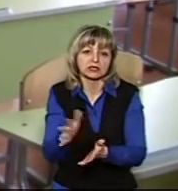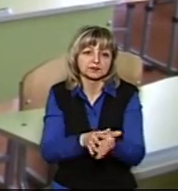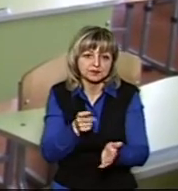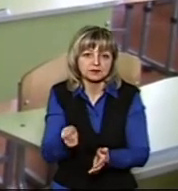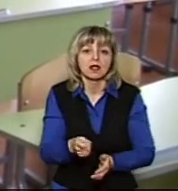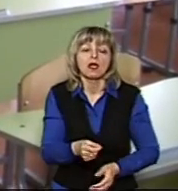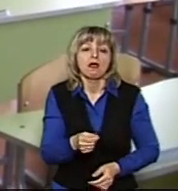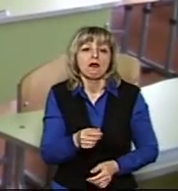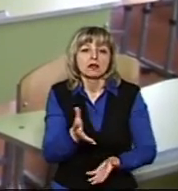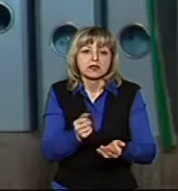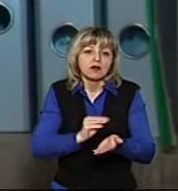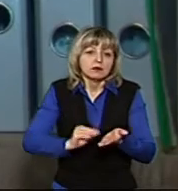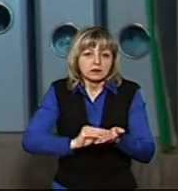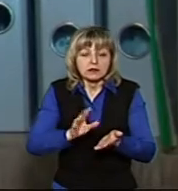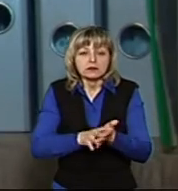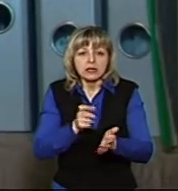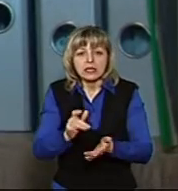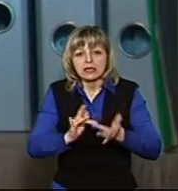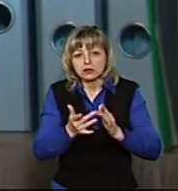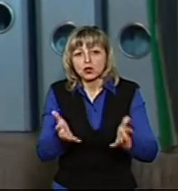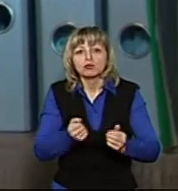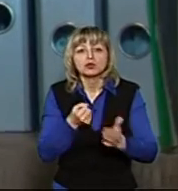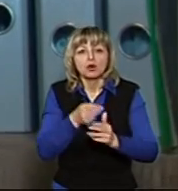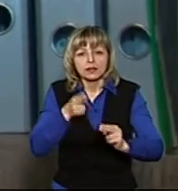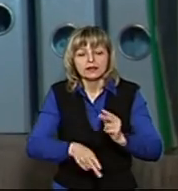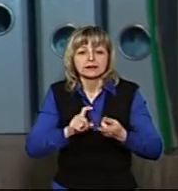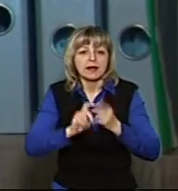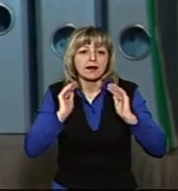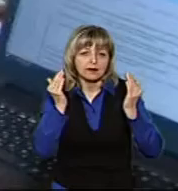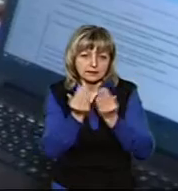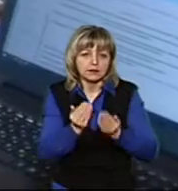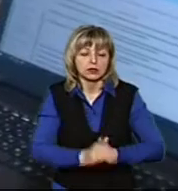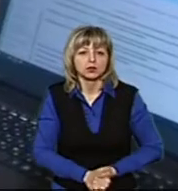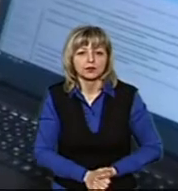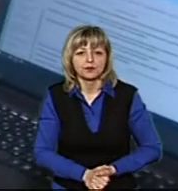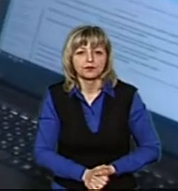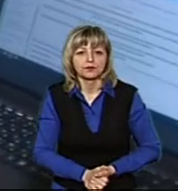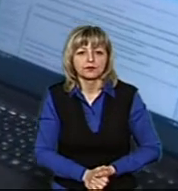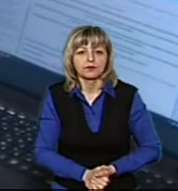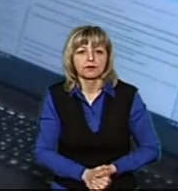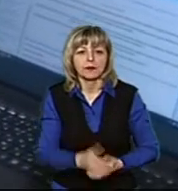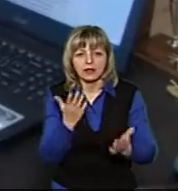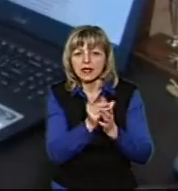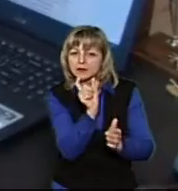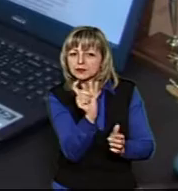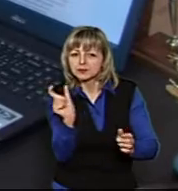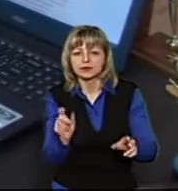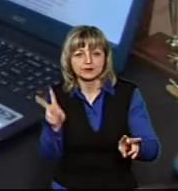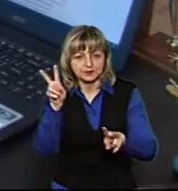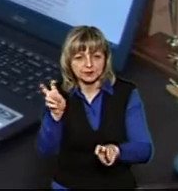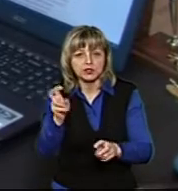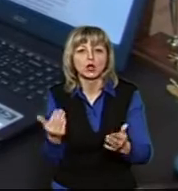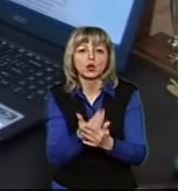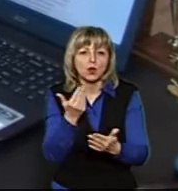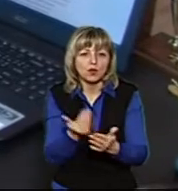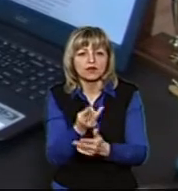на 5 менше, ніж торік. Прийматимуть електронні документи до кінця карантину. В розділі «Новини» до уваги